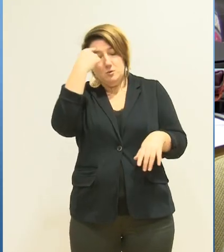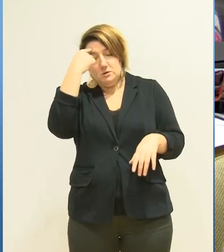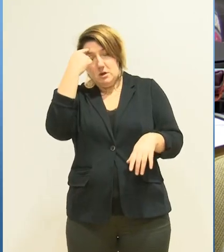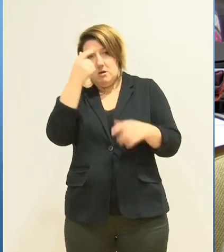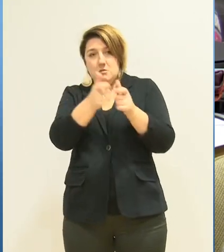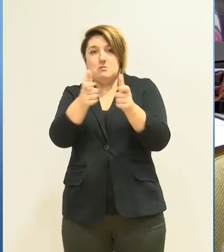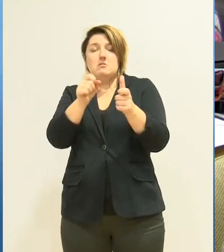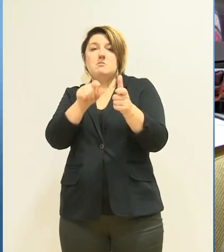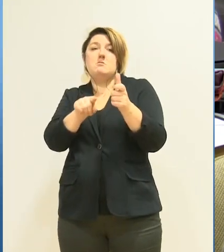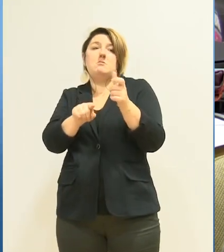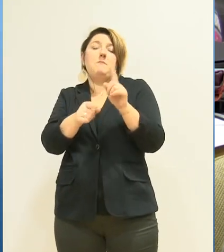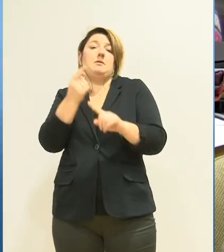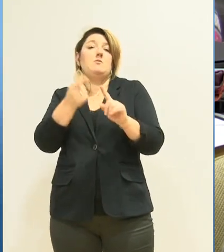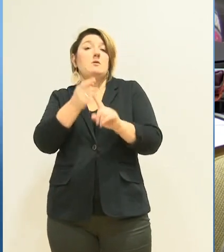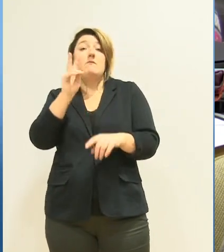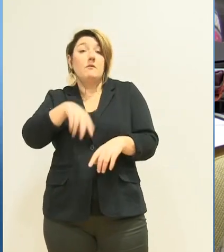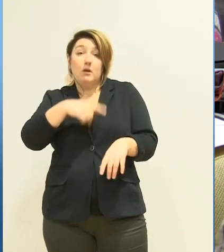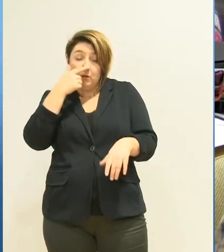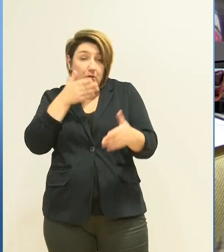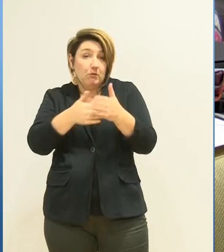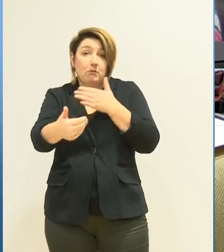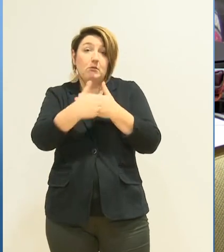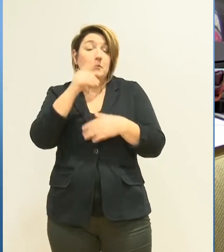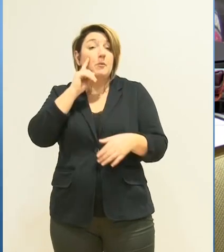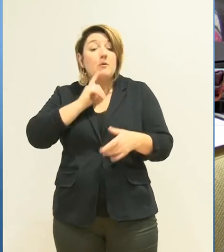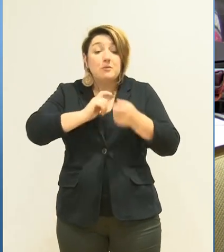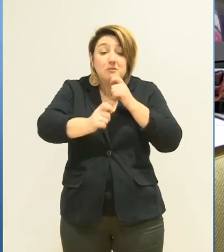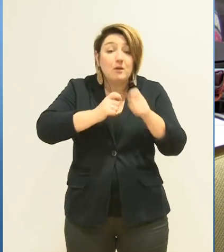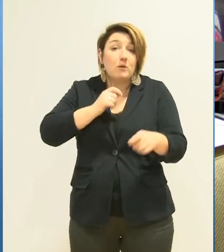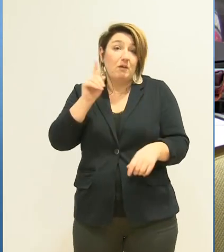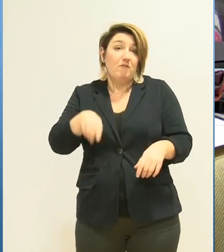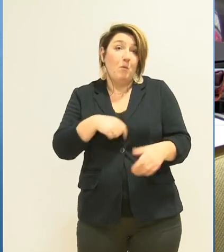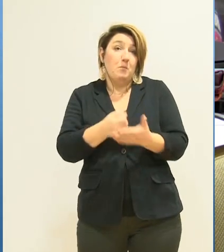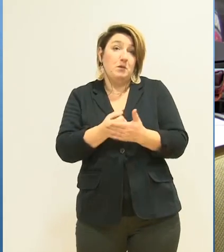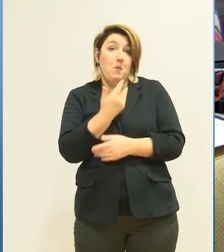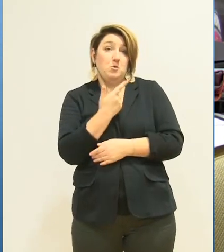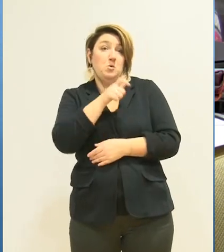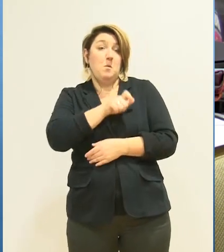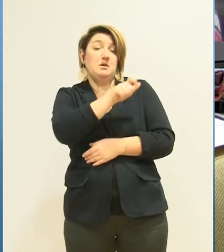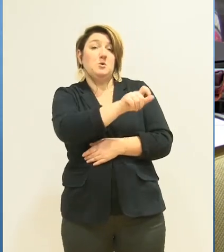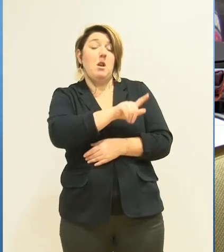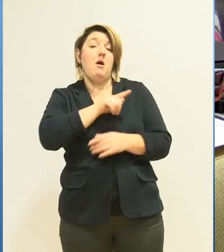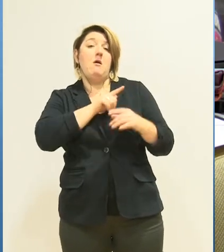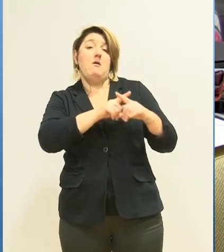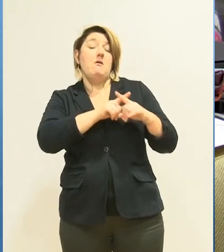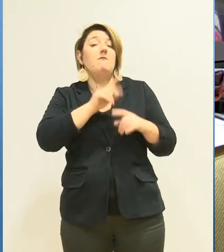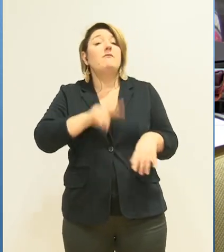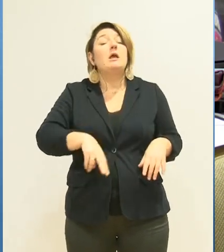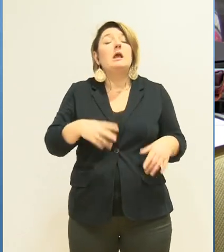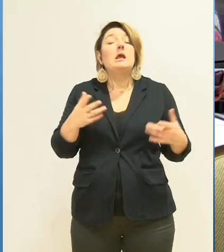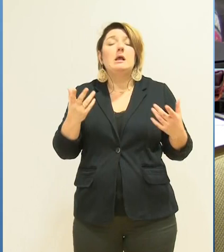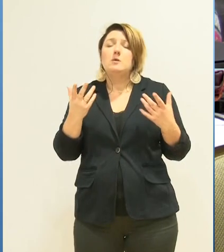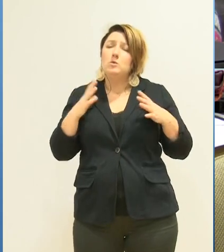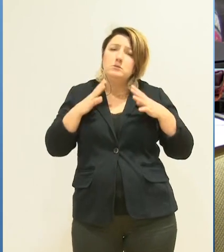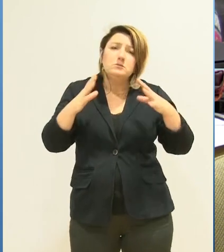reconnaissons le car pour dialoguer il faut être au moins deux en tout cas toute l'énergie aura été déployée un pour envisager